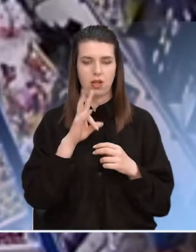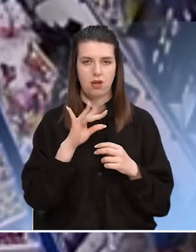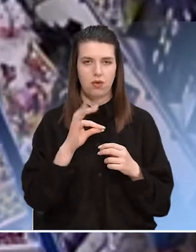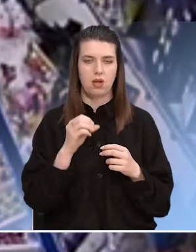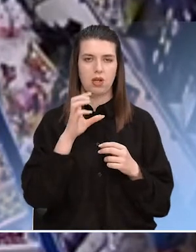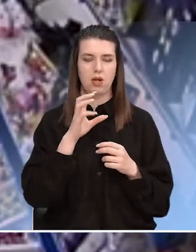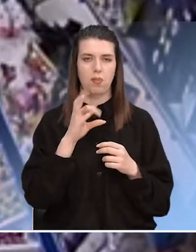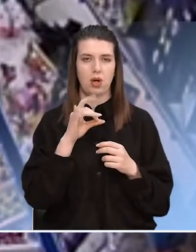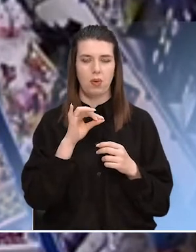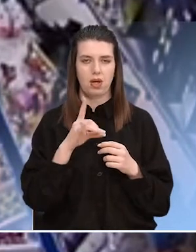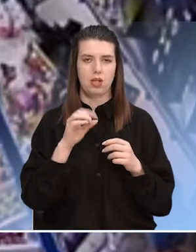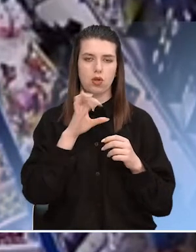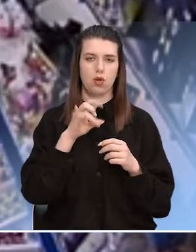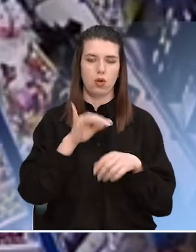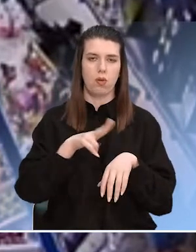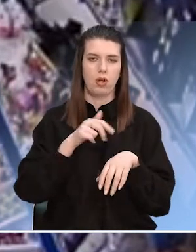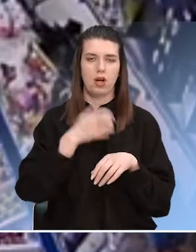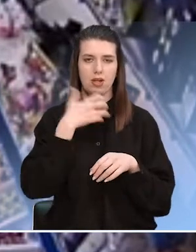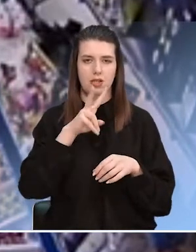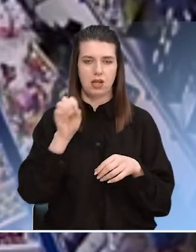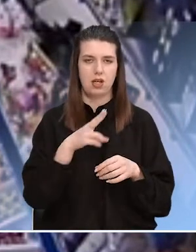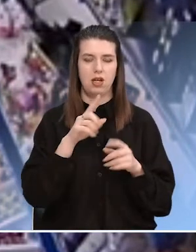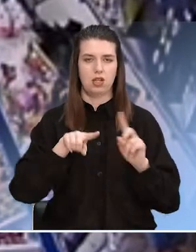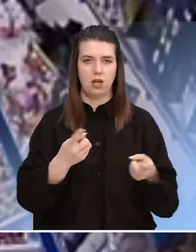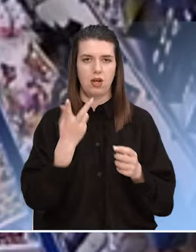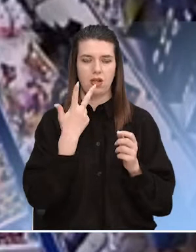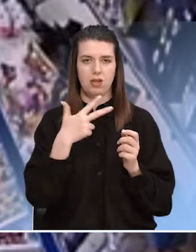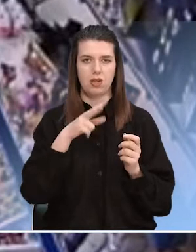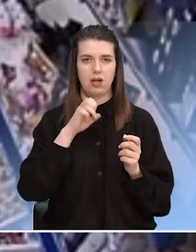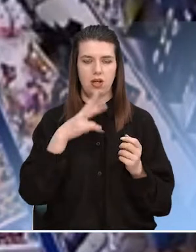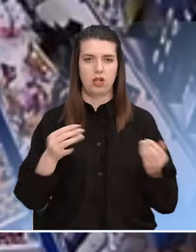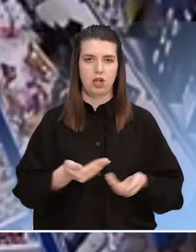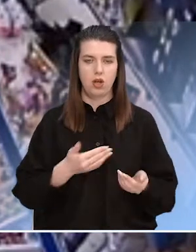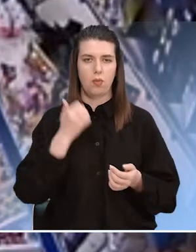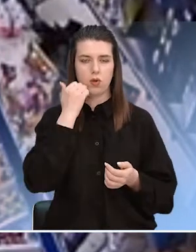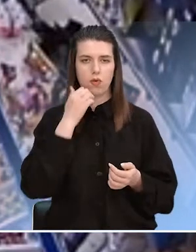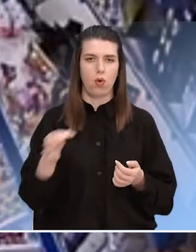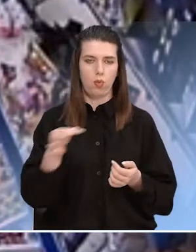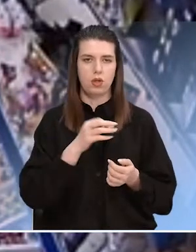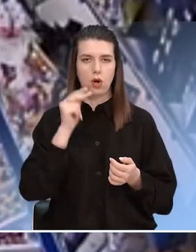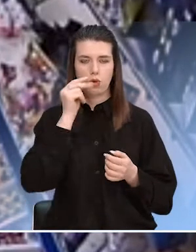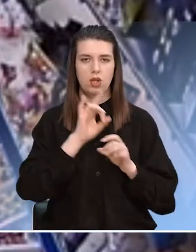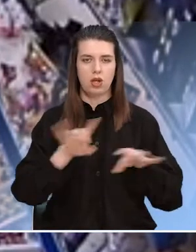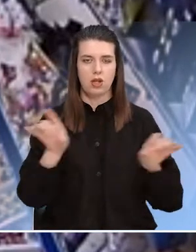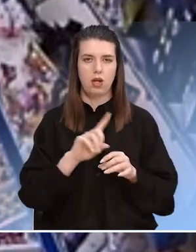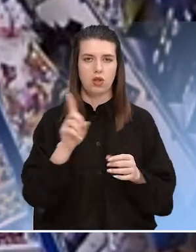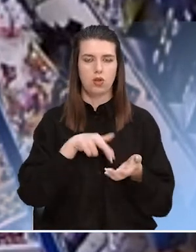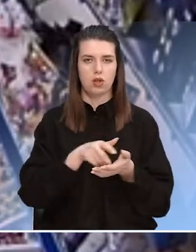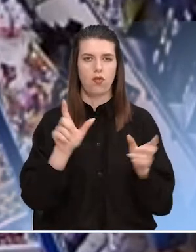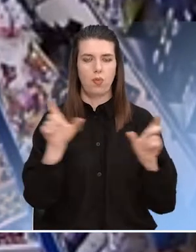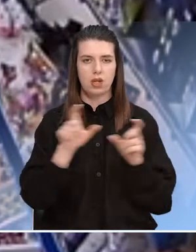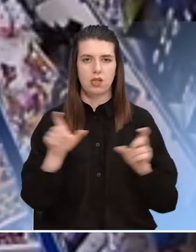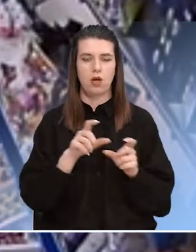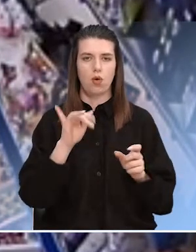проведения комплекса оперативно-розыскных мероприятий сотрудники полиции по горячим следам задержали 30-летнего жителя московской области